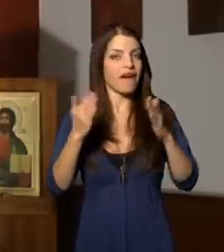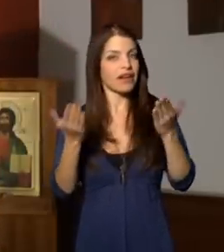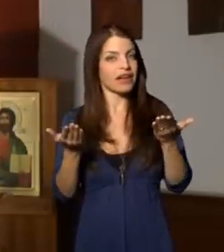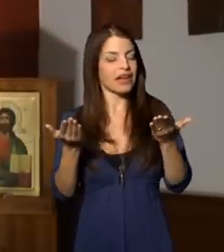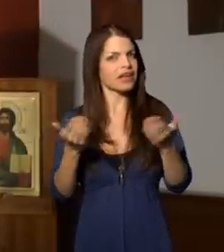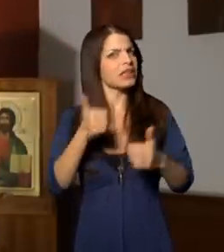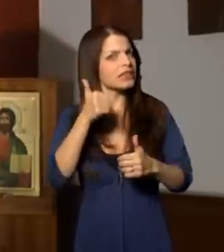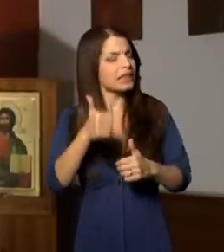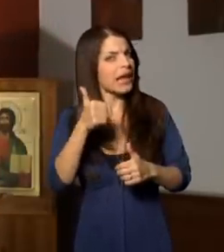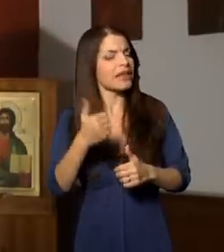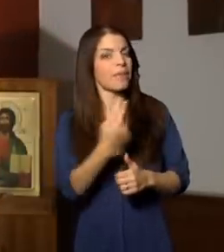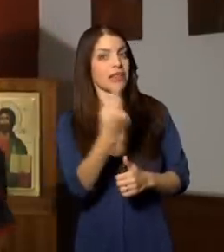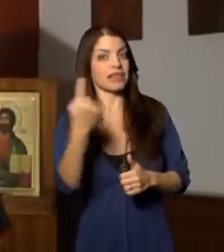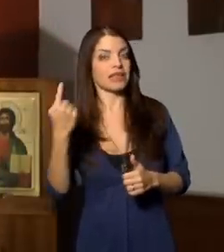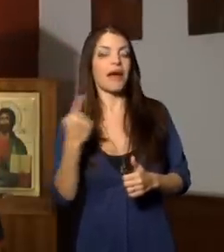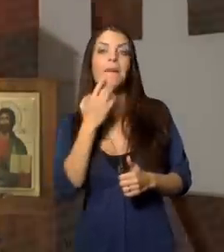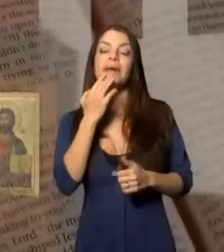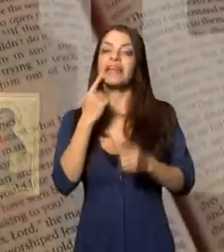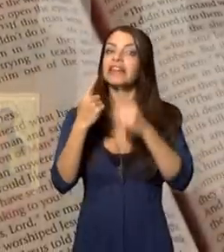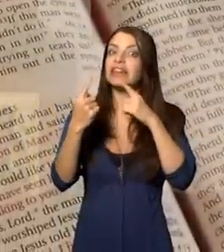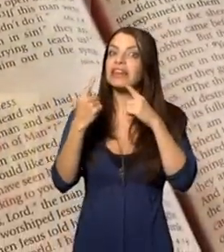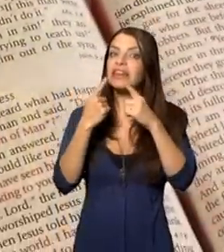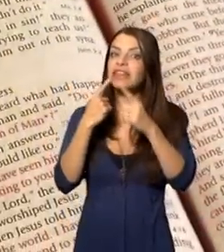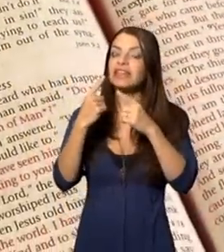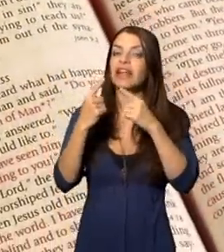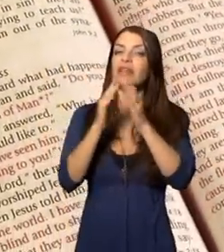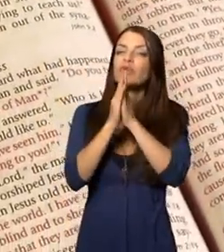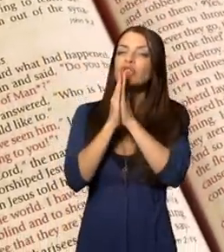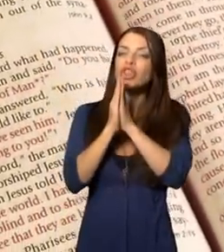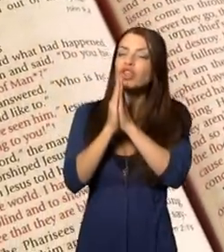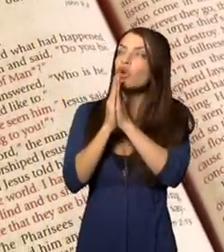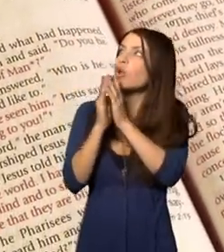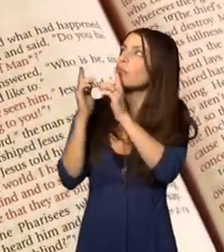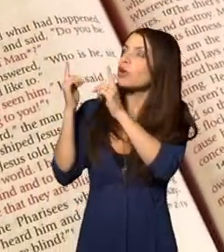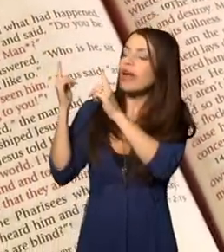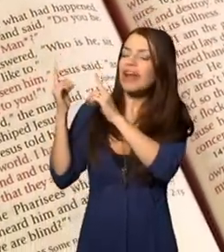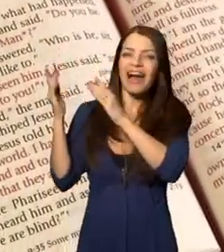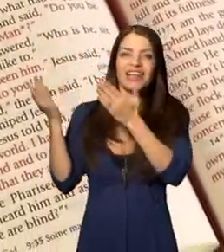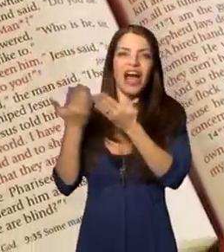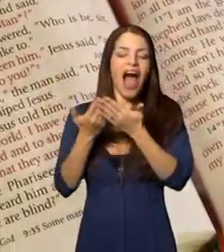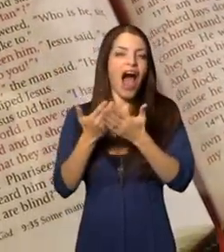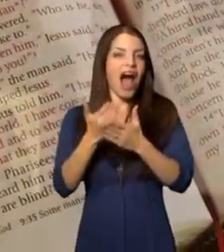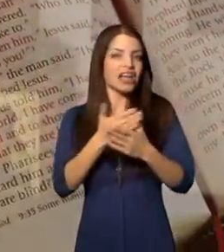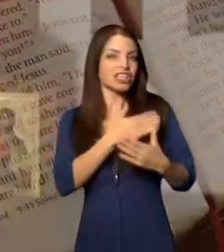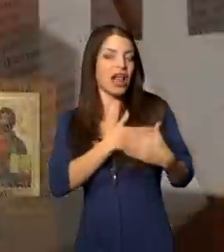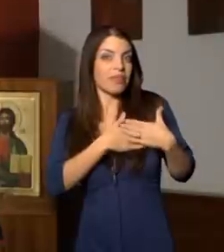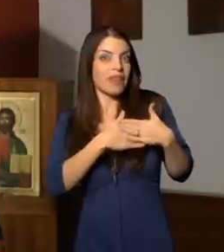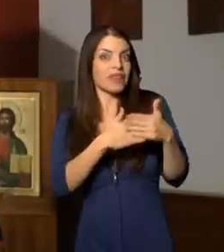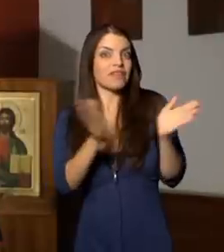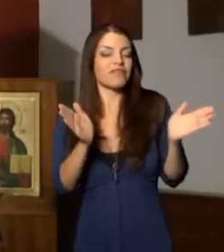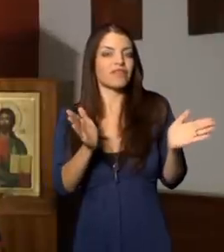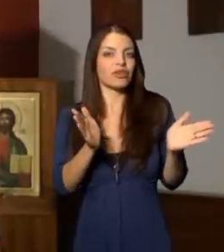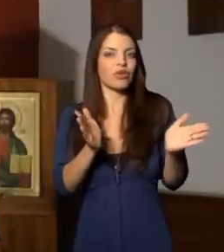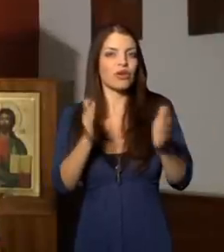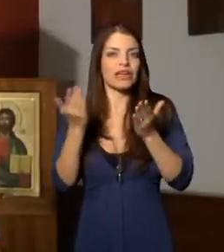Għalhekk huwa ta' ġita lina meta nitolbu bil-kelma ta' Alla, biex tgħinna niftħu qalbna għall-verità li